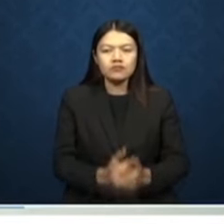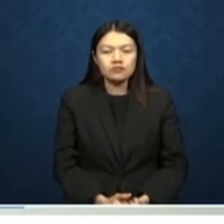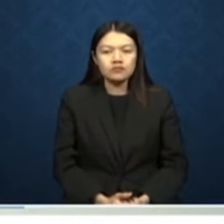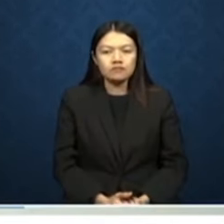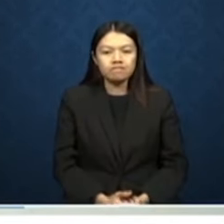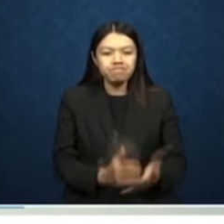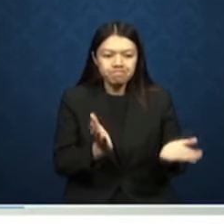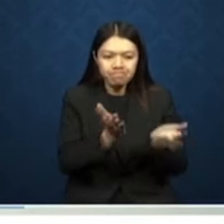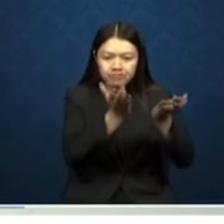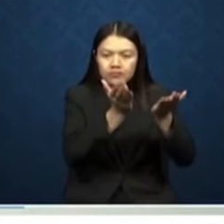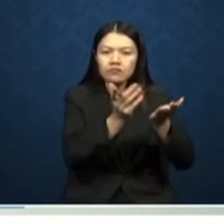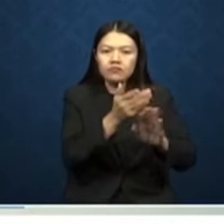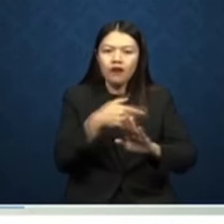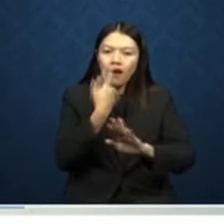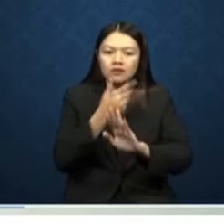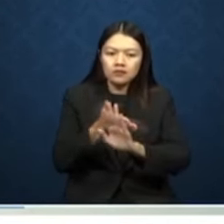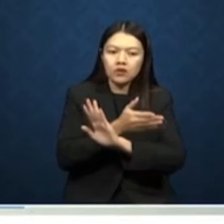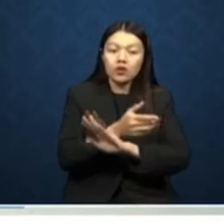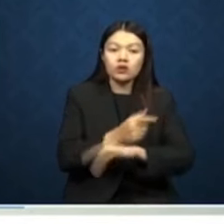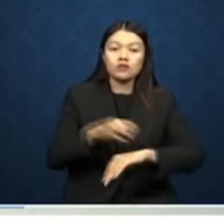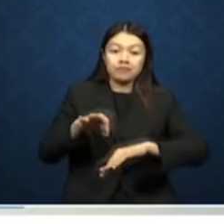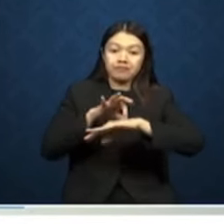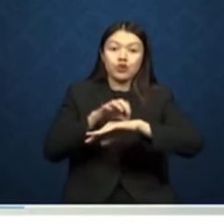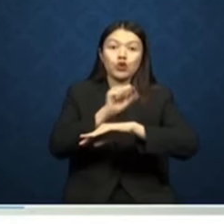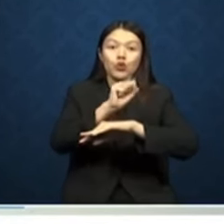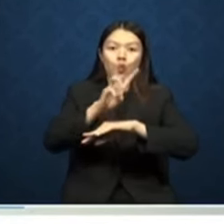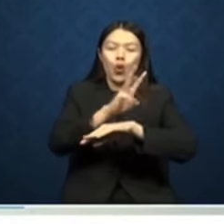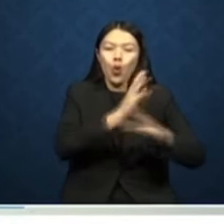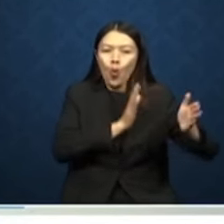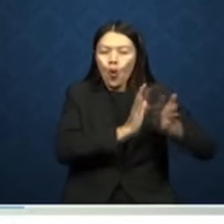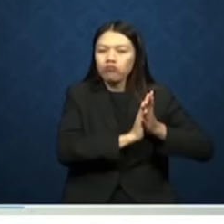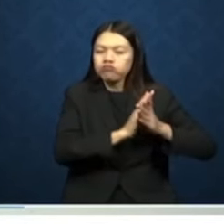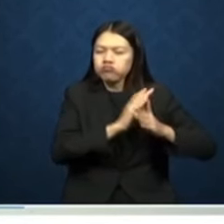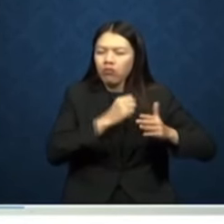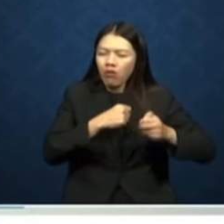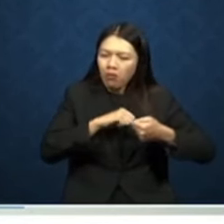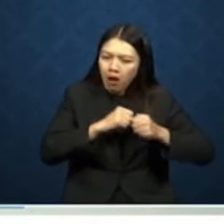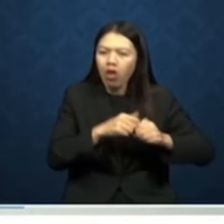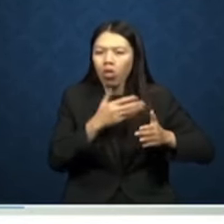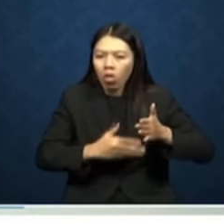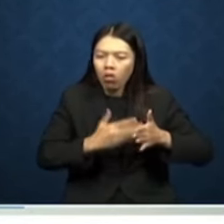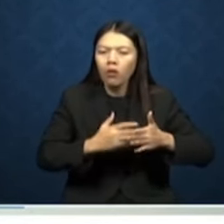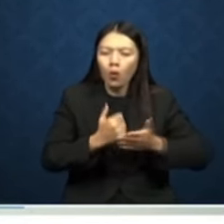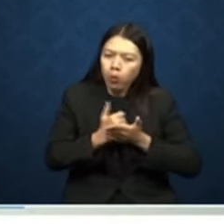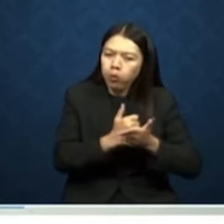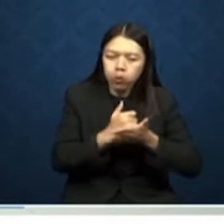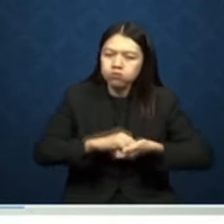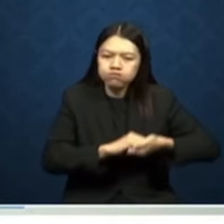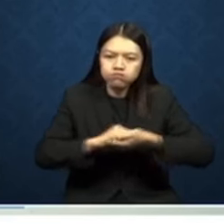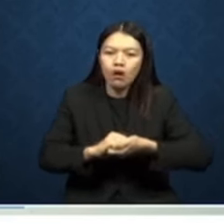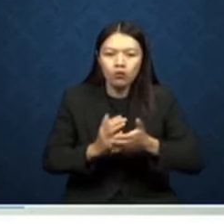ก่อนที่จะเข้ามาสู่ตำแหน่งสวเราเคยร่วมทุกข์ร่วมสุขกันมาก่อนที่ท่านจะมานั่งตรงนี้นะ